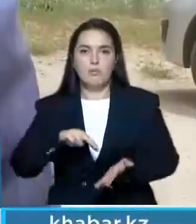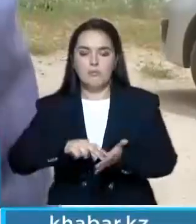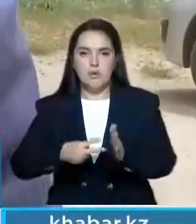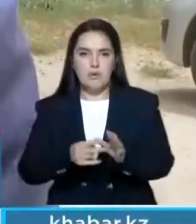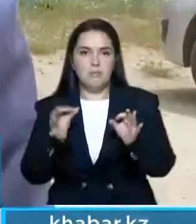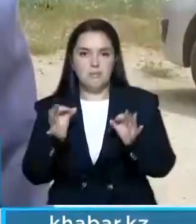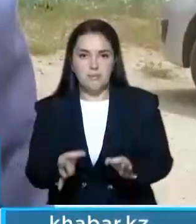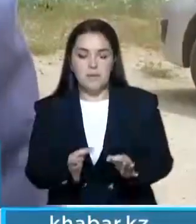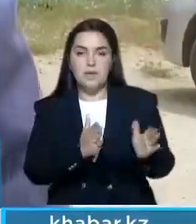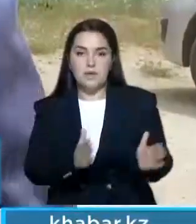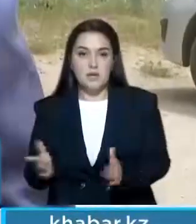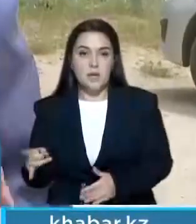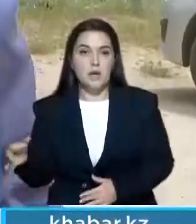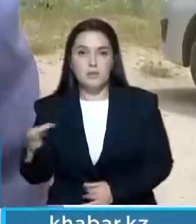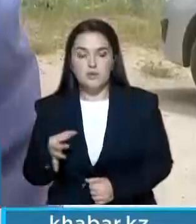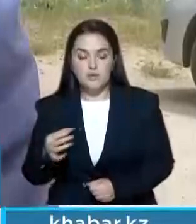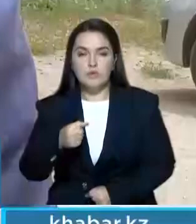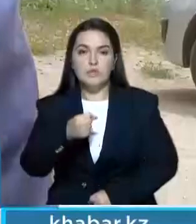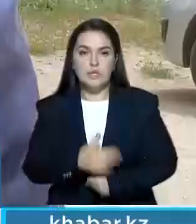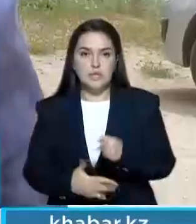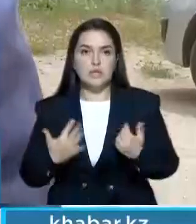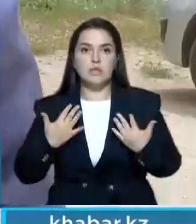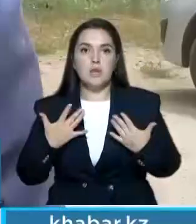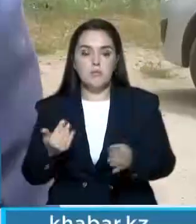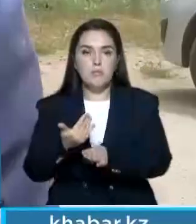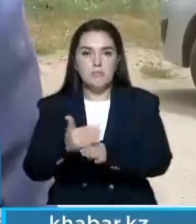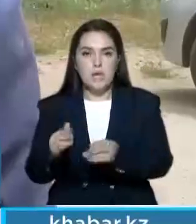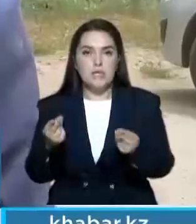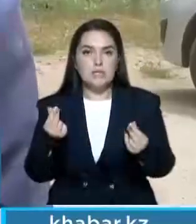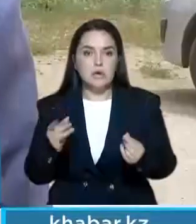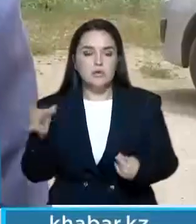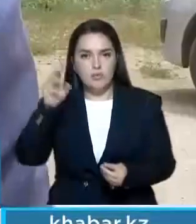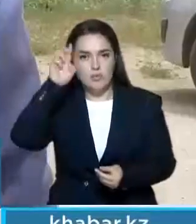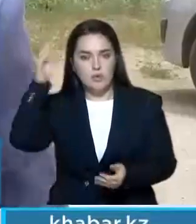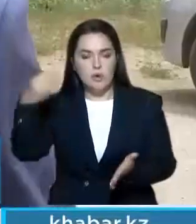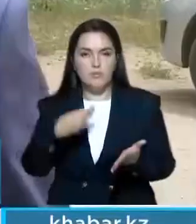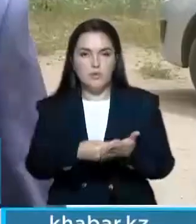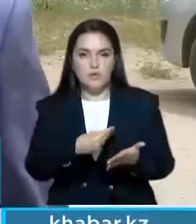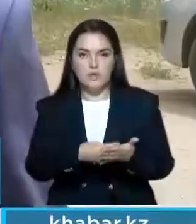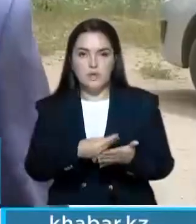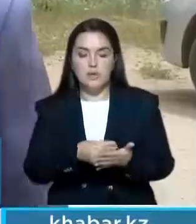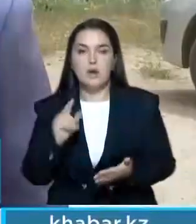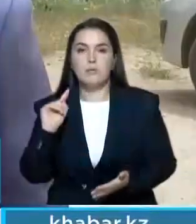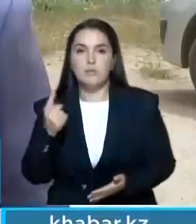Однако, так как это областной центр, необходимо выделить средства из республиканского бюджета. Потому что